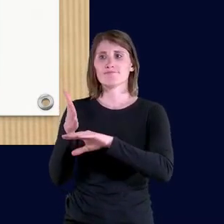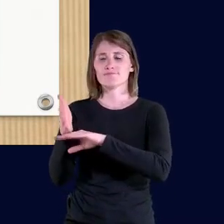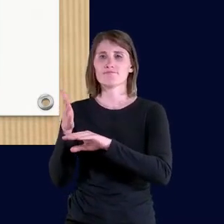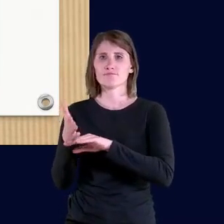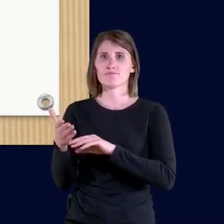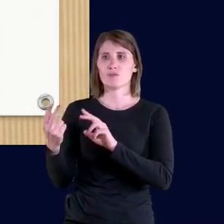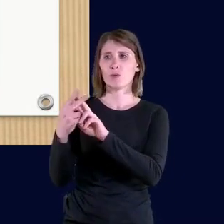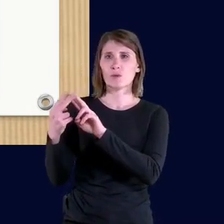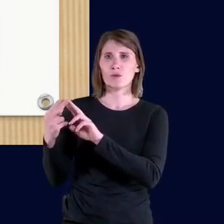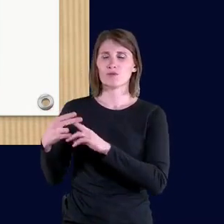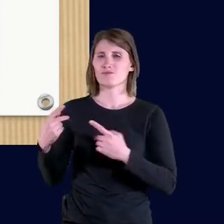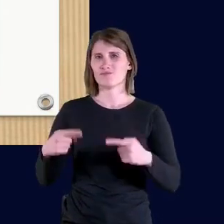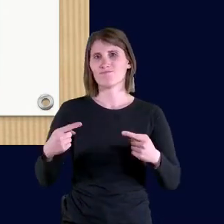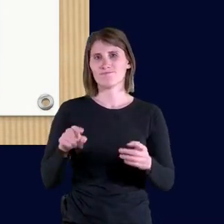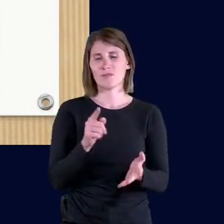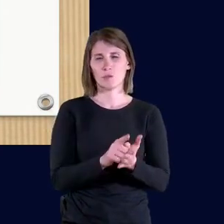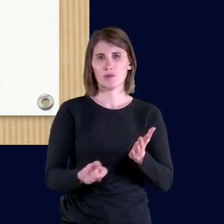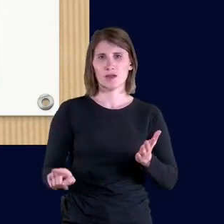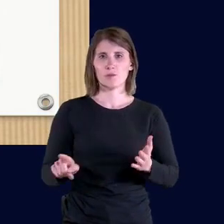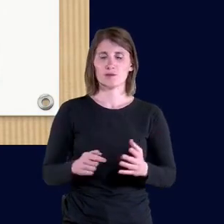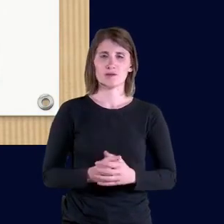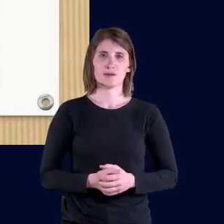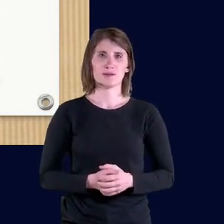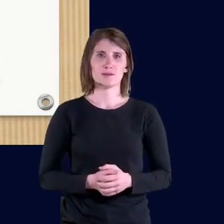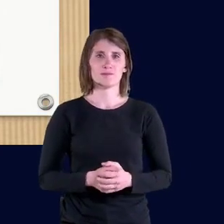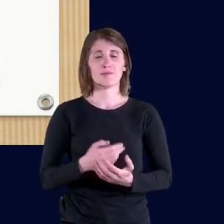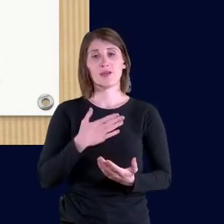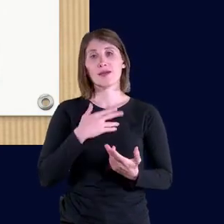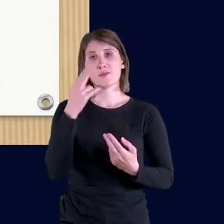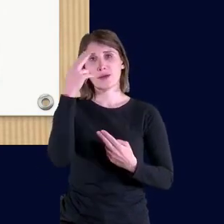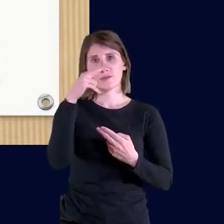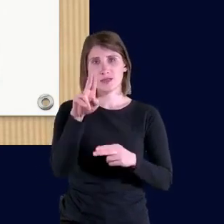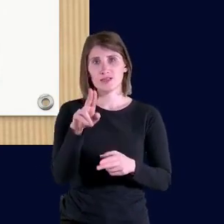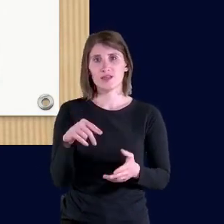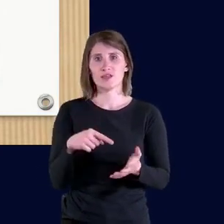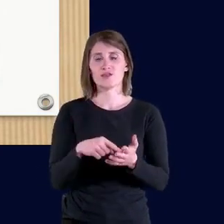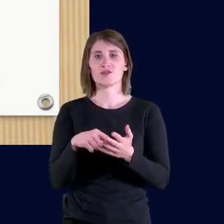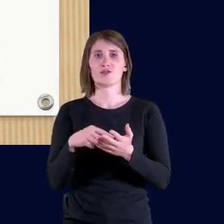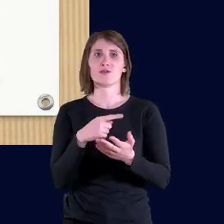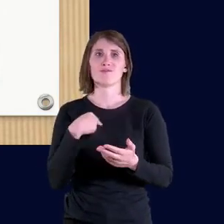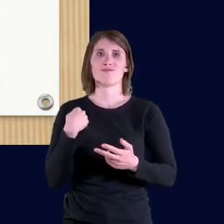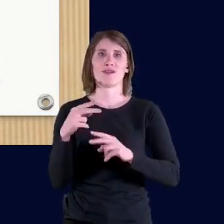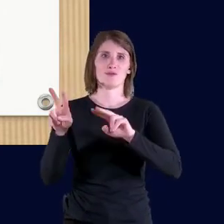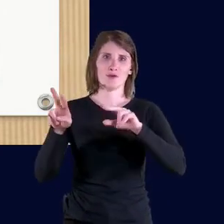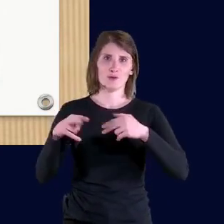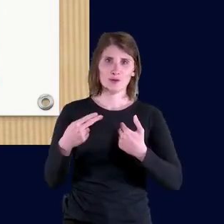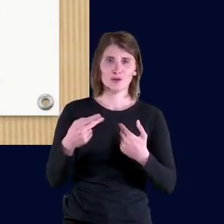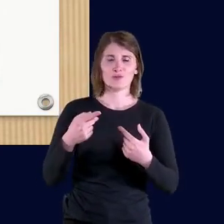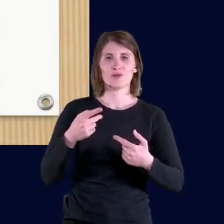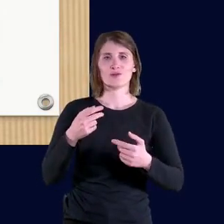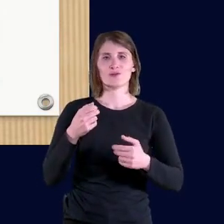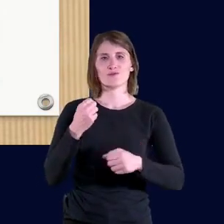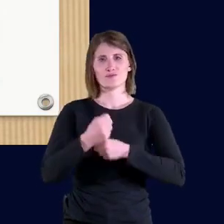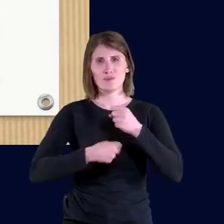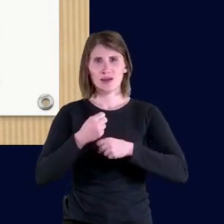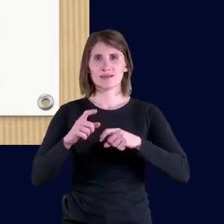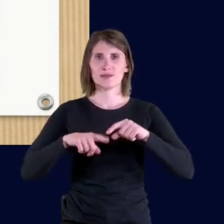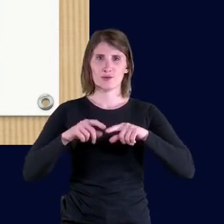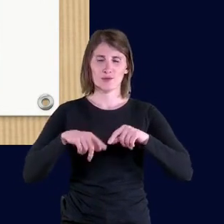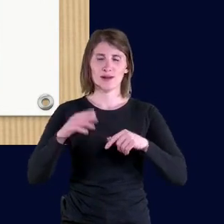i myślę że mam nadzieję że wrócimy szybciutko już do normalnej tej pracy